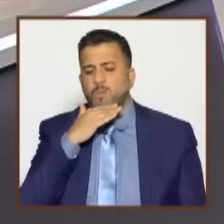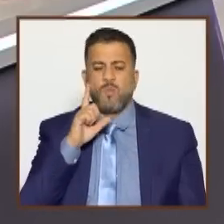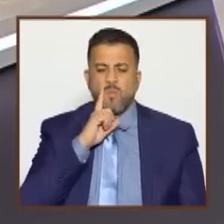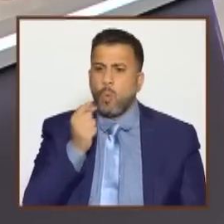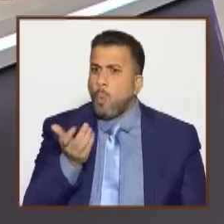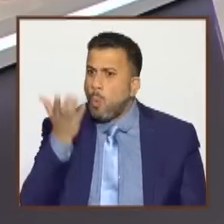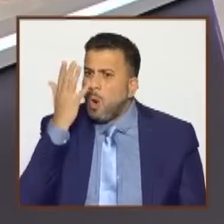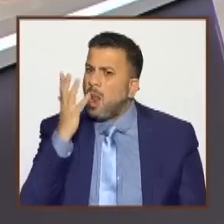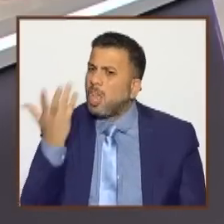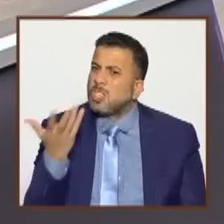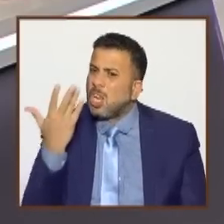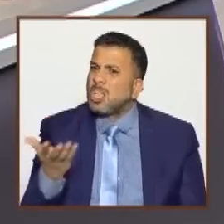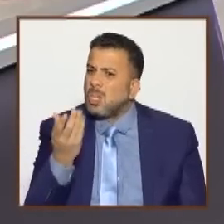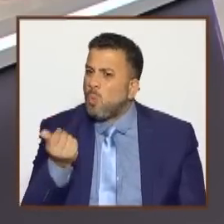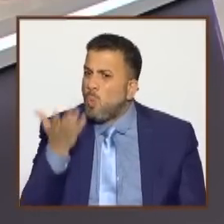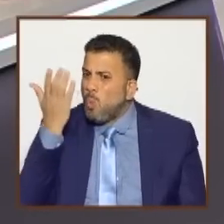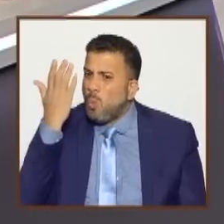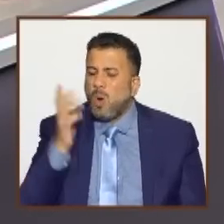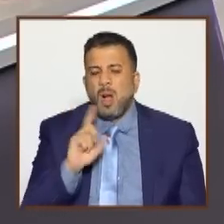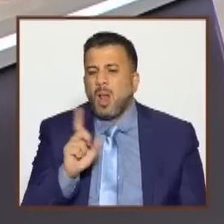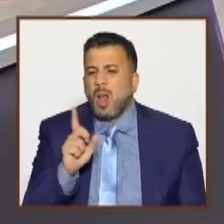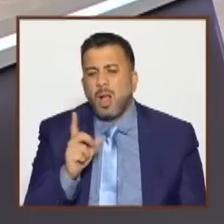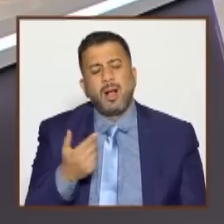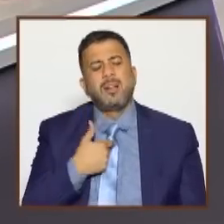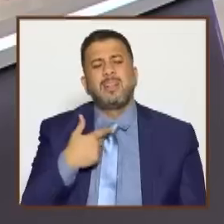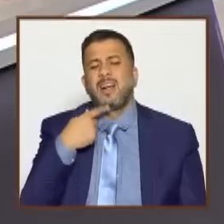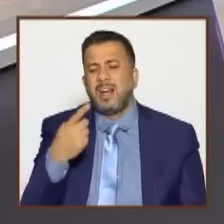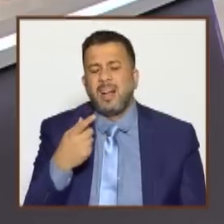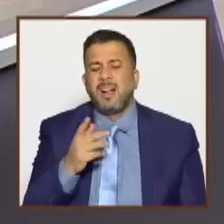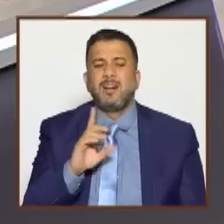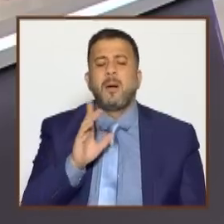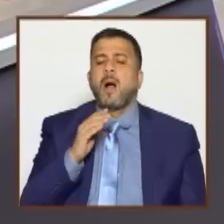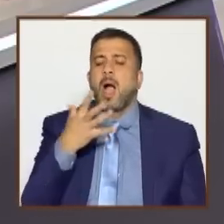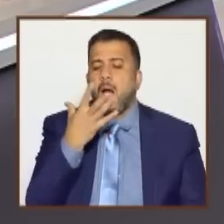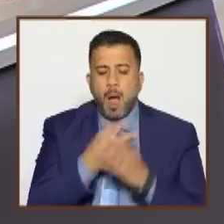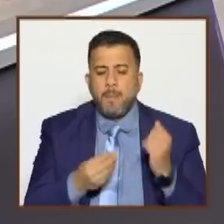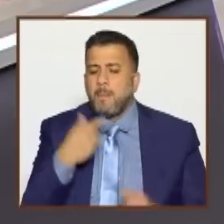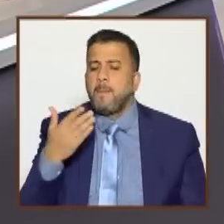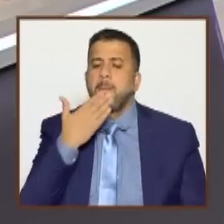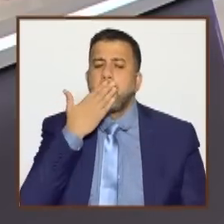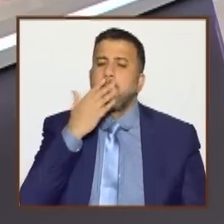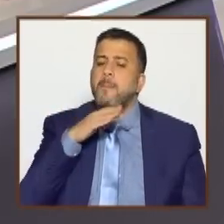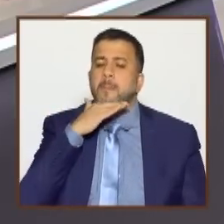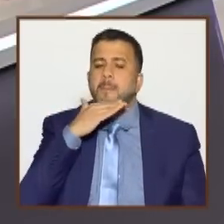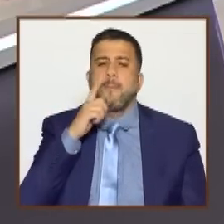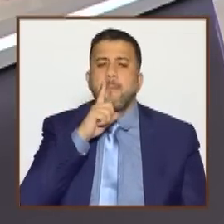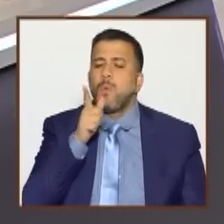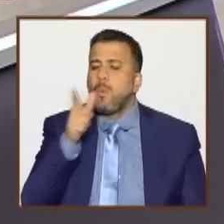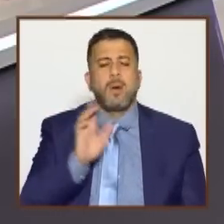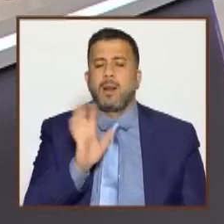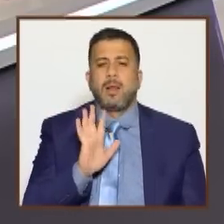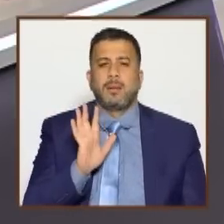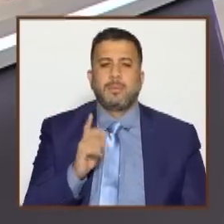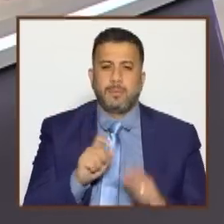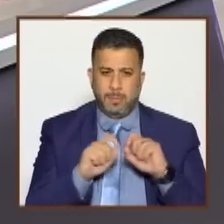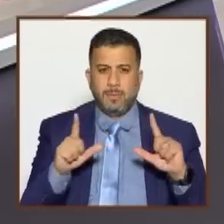نعم يعني جيد. كلفوهم بالاسعار. واضح واضح. اوكي. والشغله الثانيه ممكن